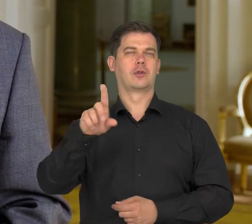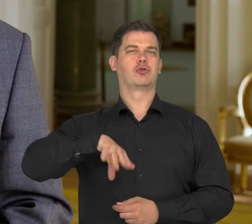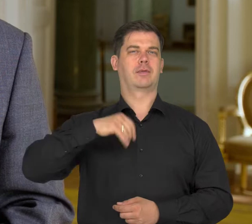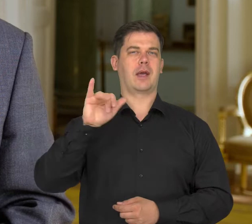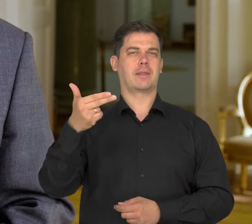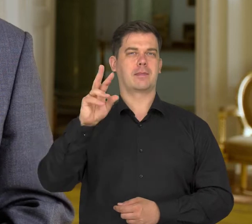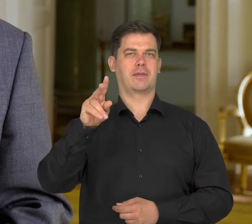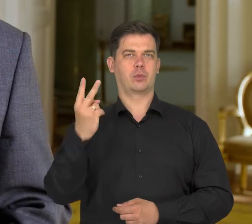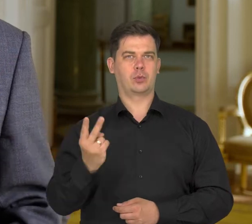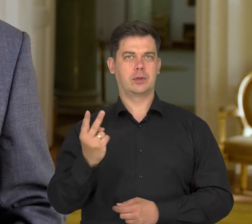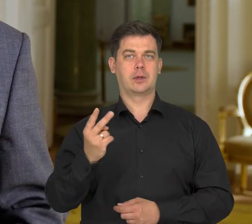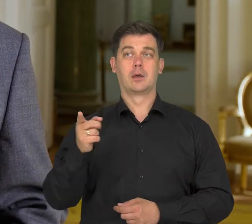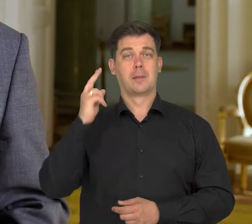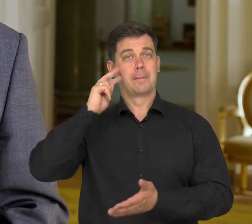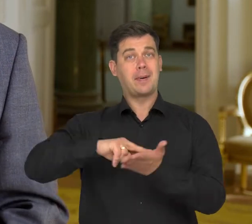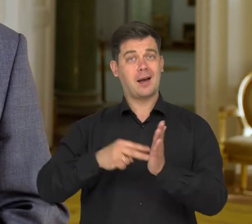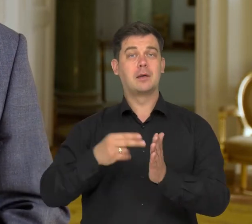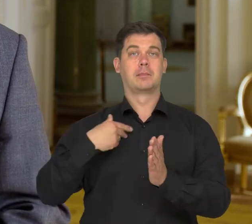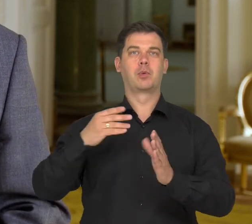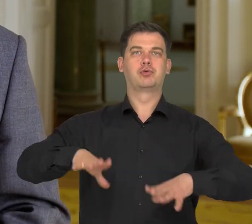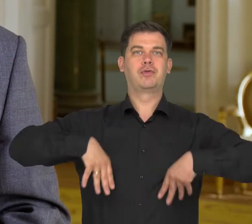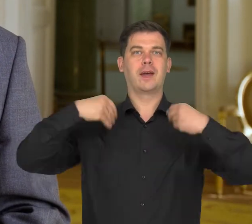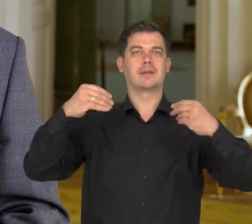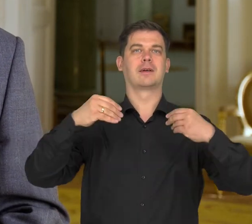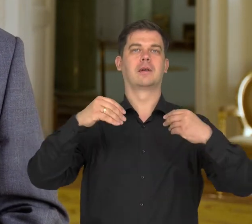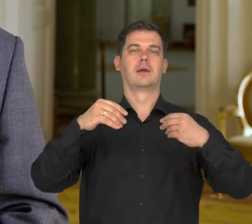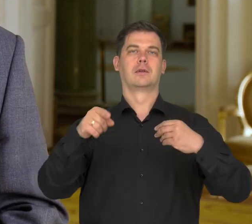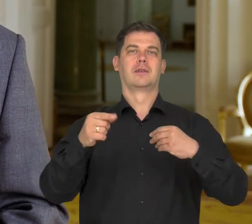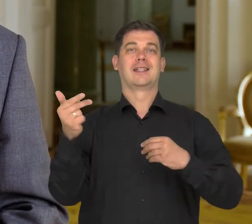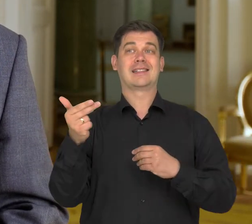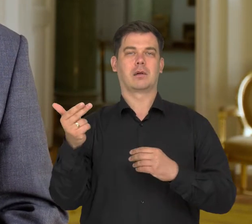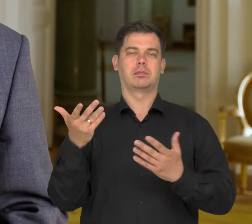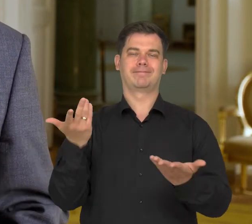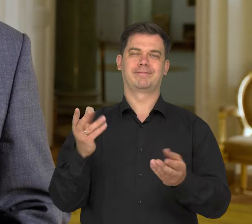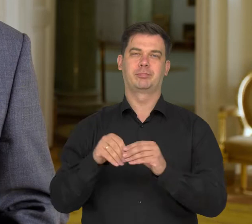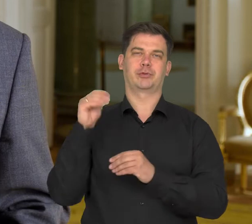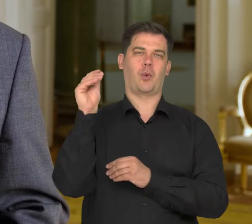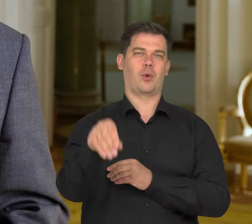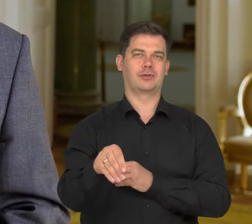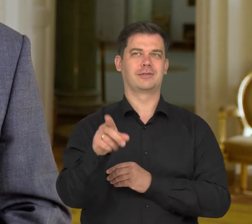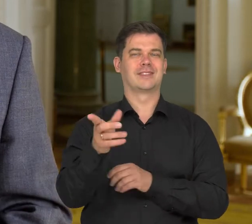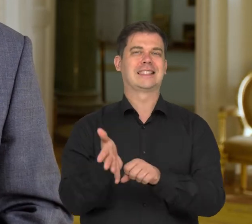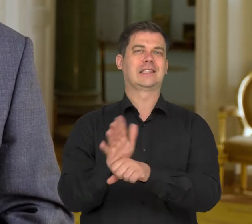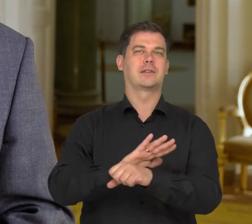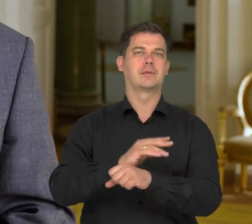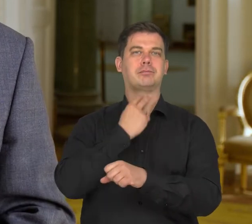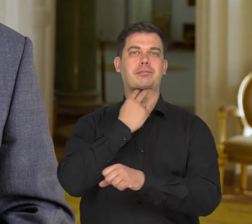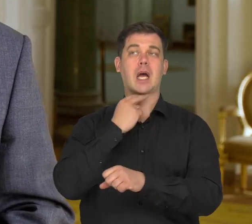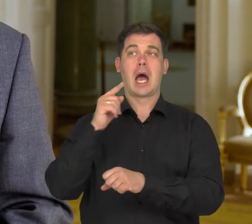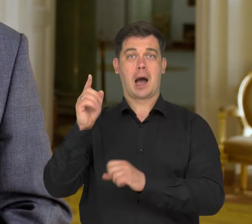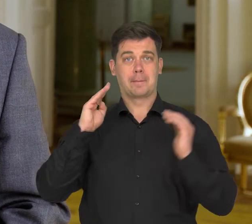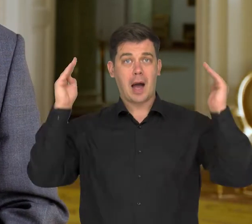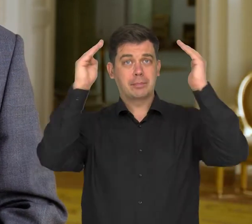Pawła II. Te główne uroczystości, które były planowane na niedzielę 17 maja, niestety są z powodu pandemii przełożone, natomiast Ojciec Święty